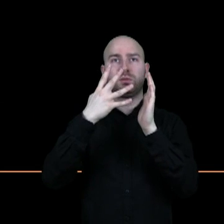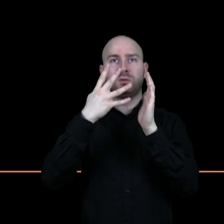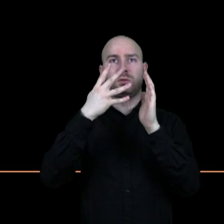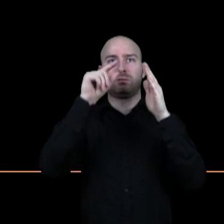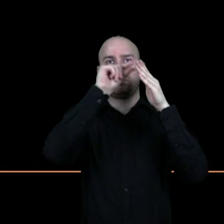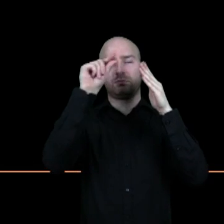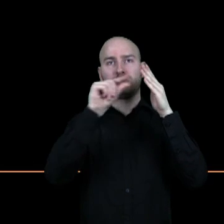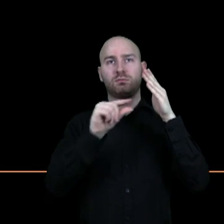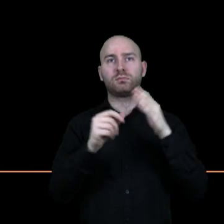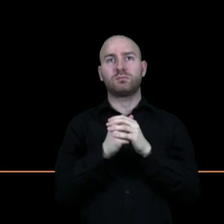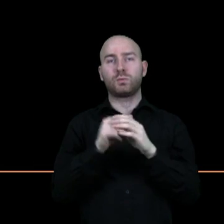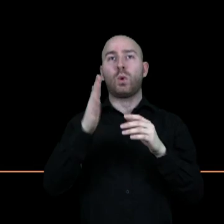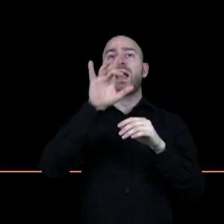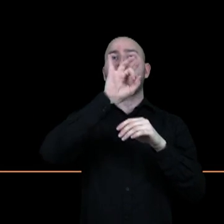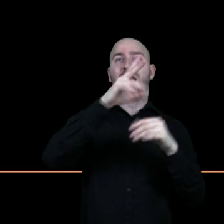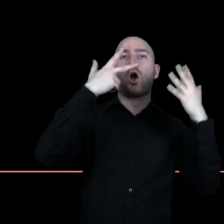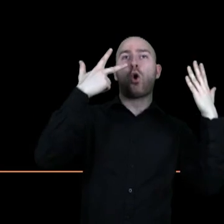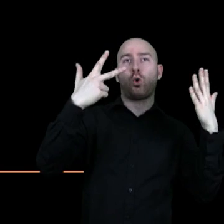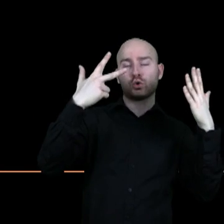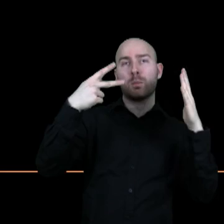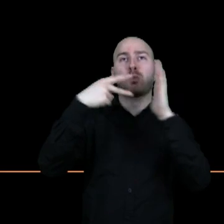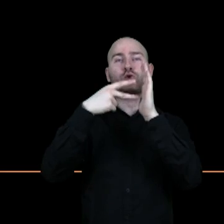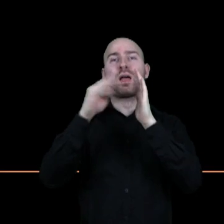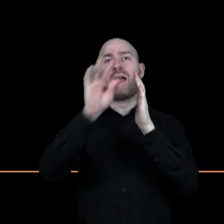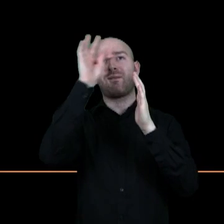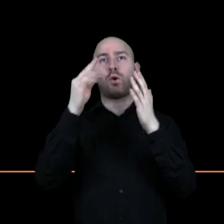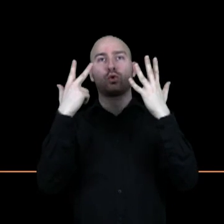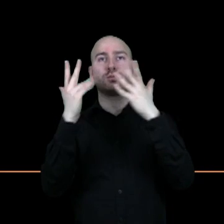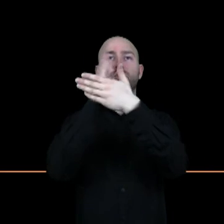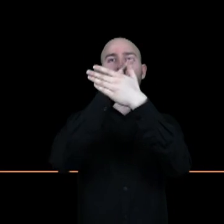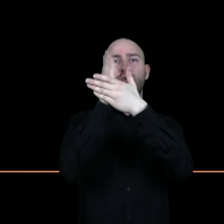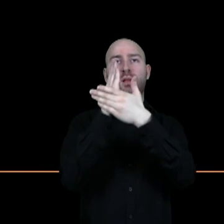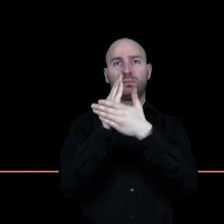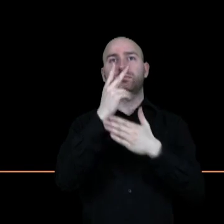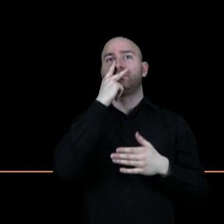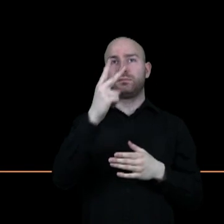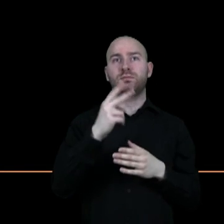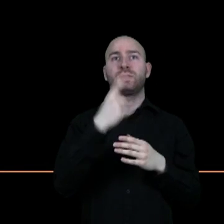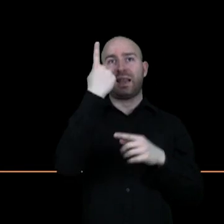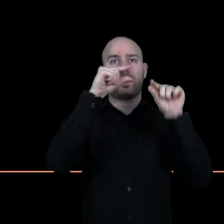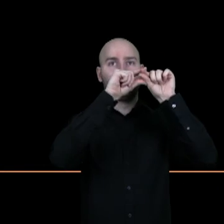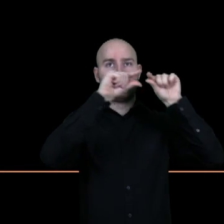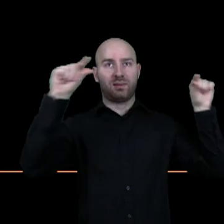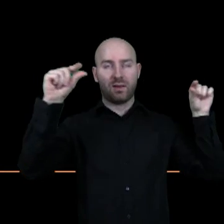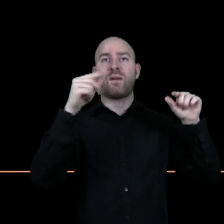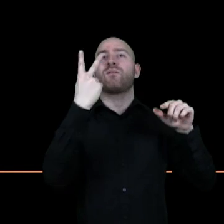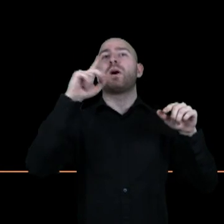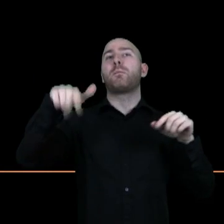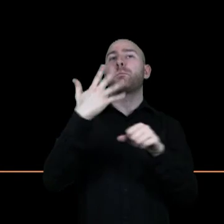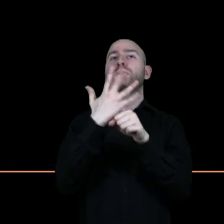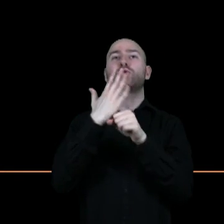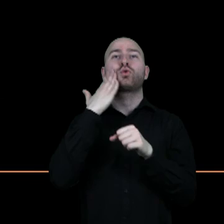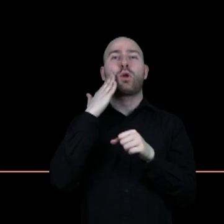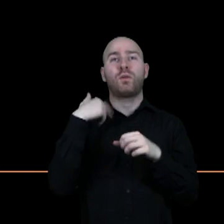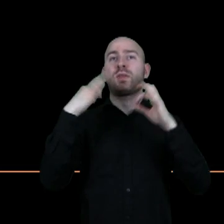tysiące. Zatem G8 dzielone przez E8. Średnie koszty zmienne linijki kodu to 2